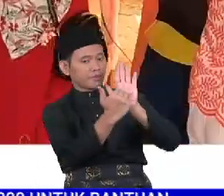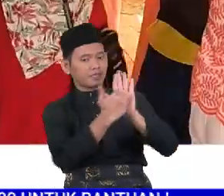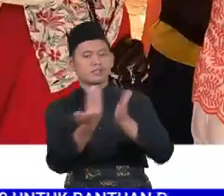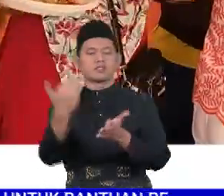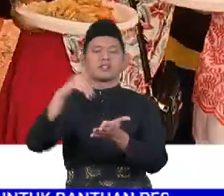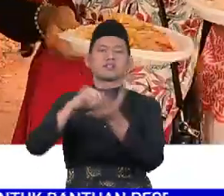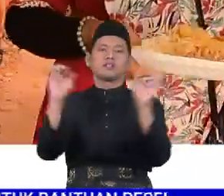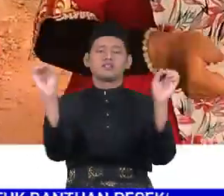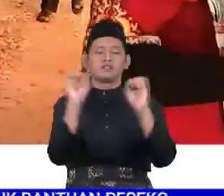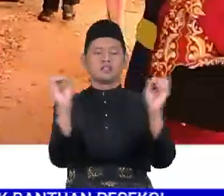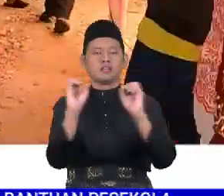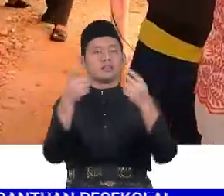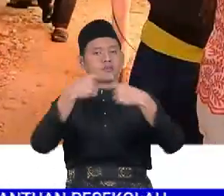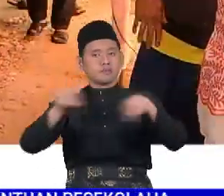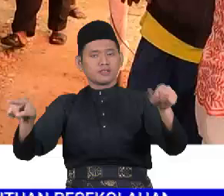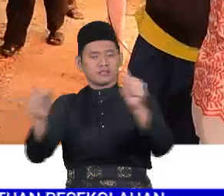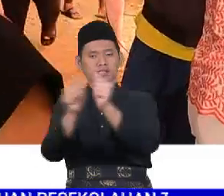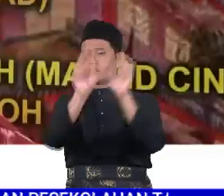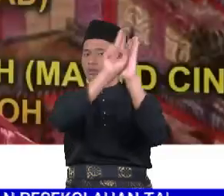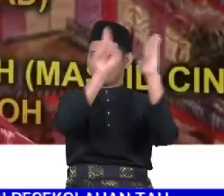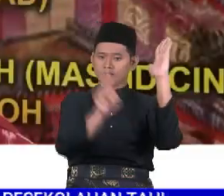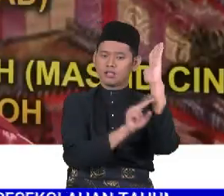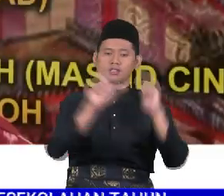tidak bertentangan dengan syariat Islam.